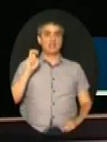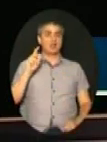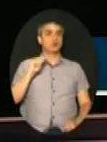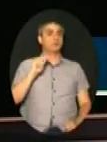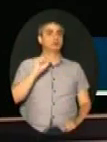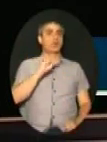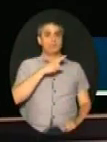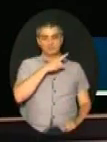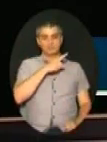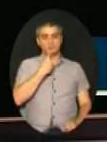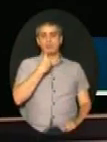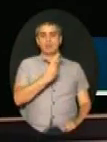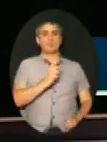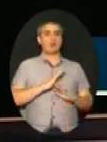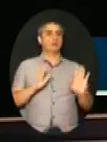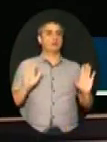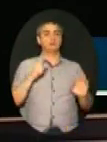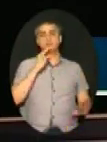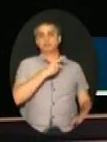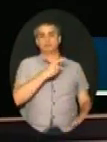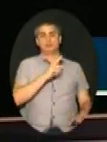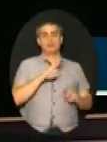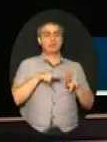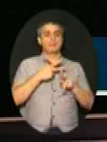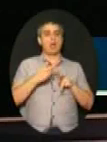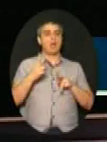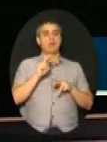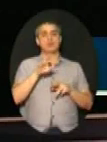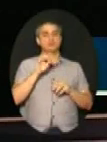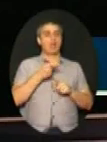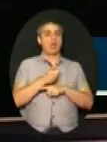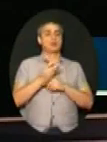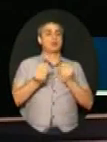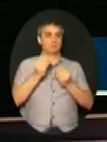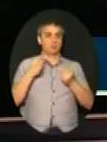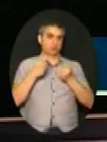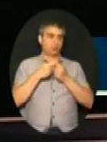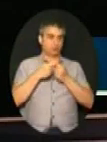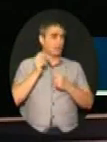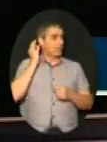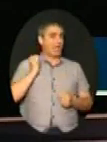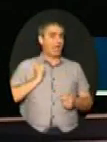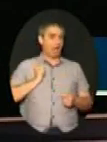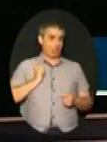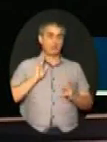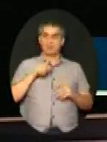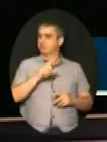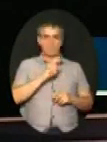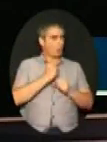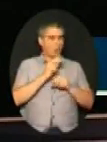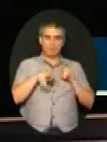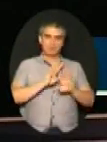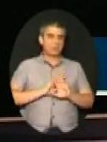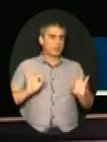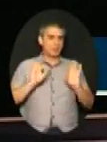תומא סלימאן, הצהירה על זה שהיא תטפל רק אולי בנושא של הטרדות מיניות שקשורות בחיילות צה"ל, גם בזה היא לא